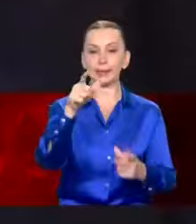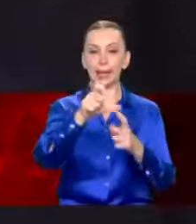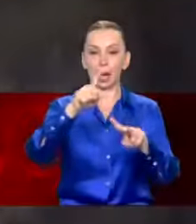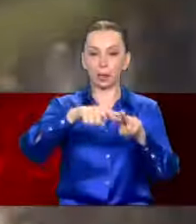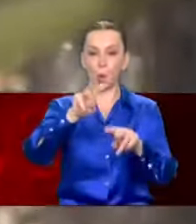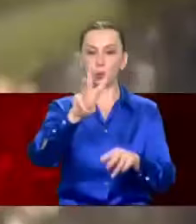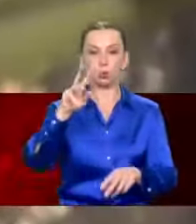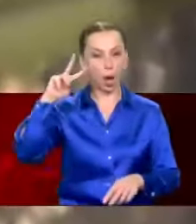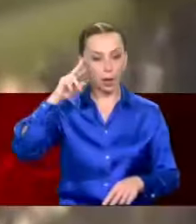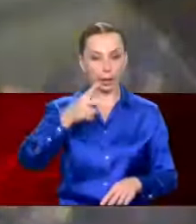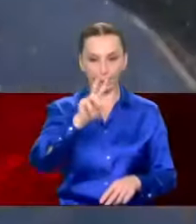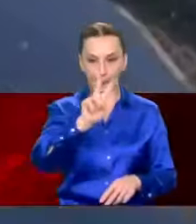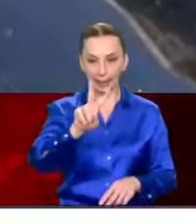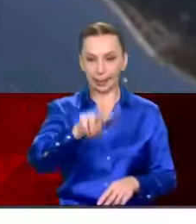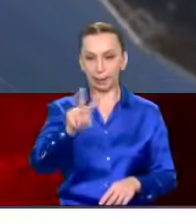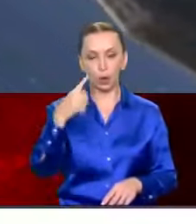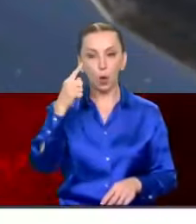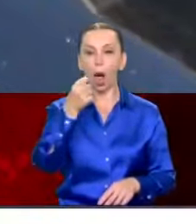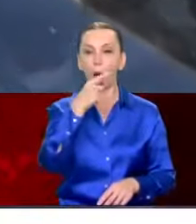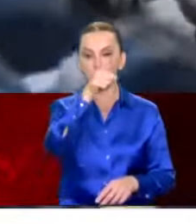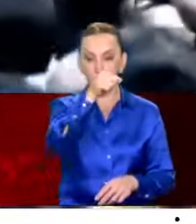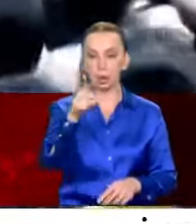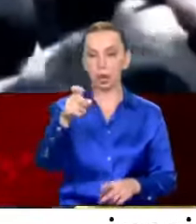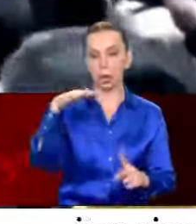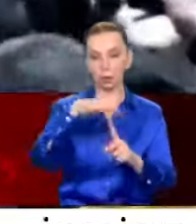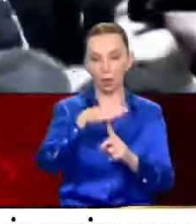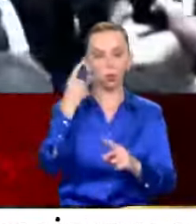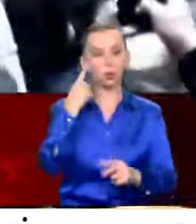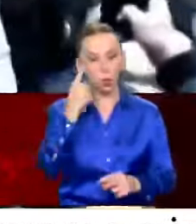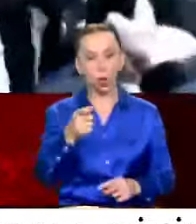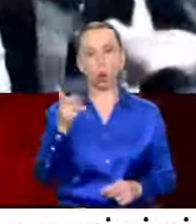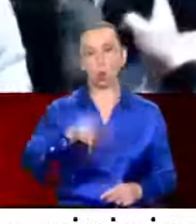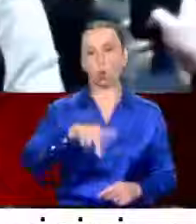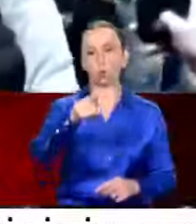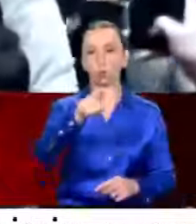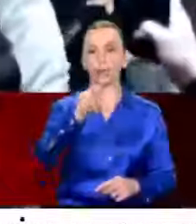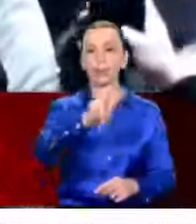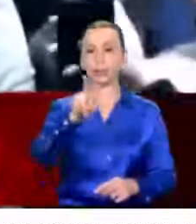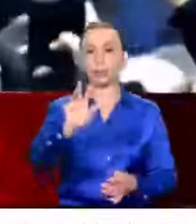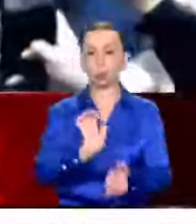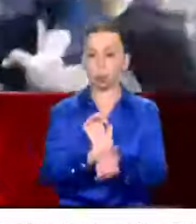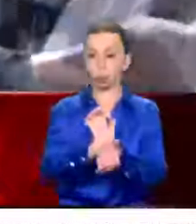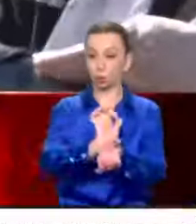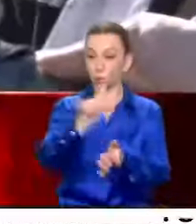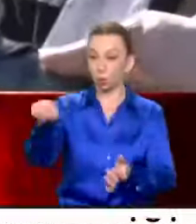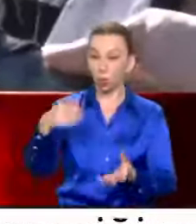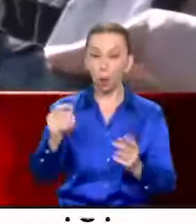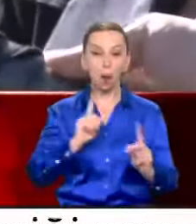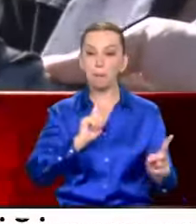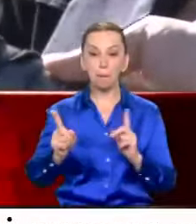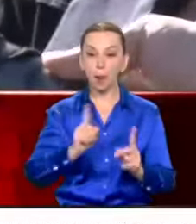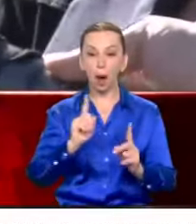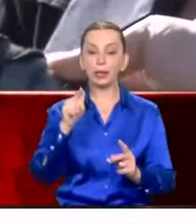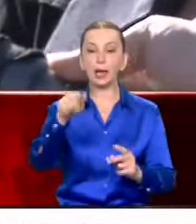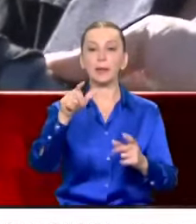30 Aralık 2022'de Ankara Çukurambar'da uğradığı silahlı saldırıda hayatını kaybetmişti. Ve 22 tutuklu sanığın yargılandığı davanın ilk